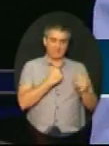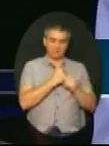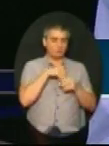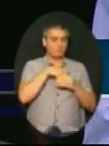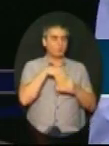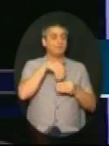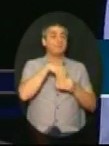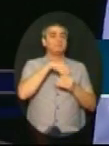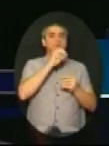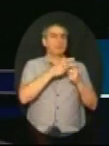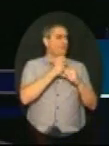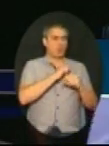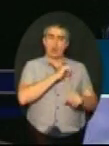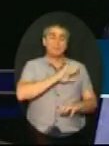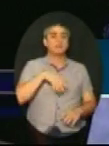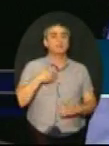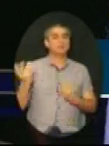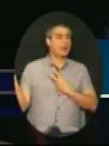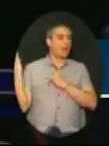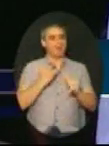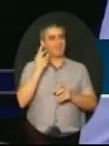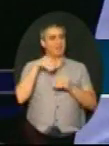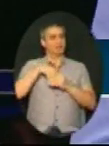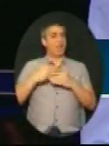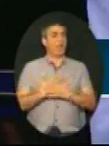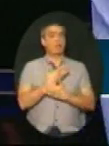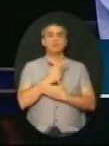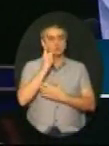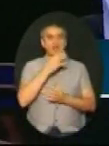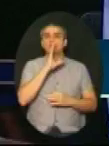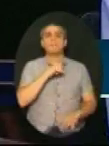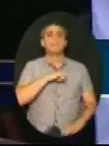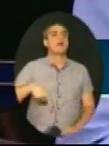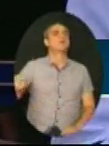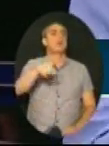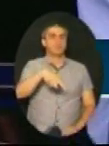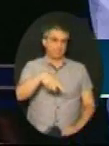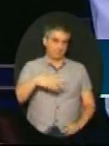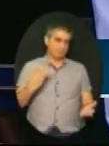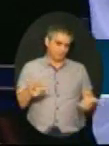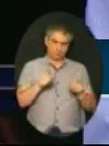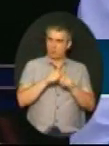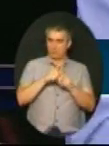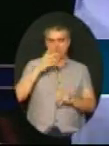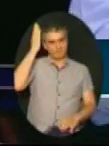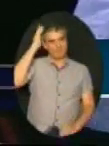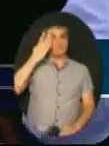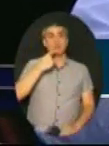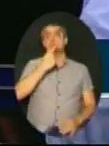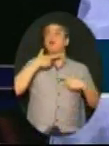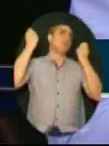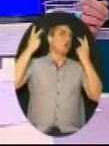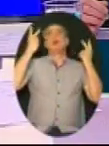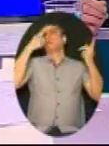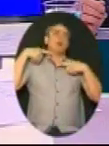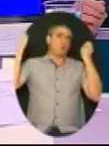בקרב מצביעי מפלגת העבודה, הם לא מעניינים, צריך להביא מצביעים חדשים. כתבים את המצביעים החדשים, אתה צריך לשאול מה מעניין אותם. ולכן, זה כמו במפד"ל, תמיד אמרו שהחינוך הכי